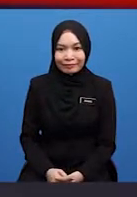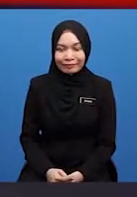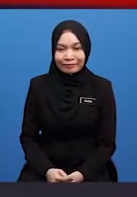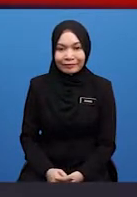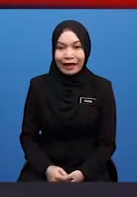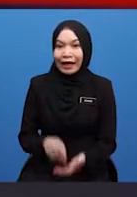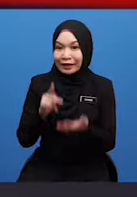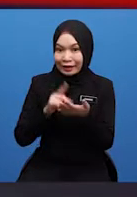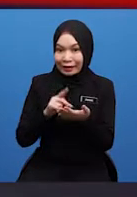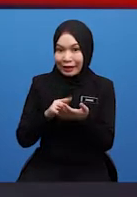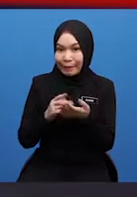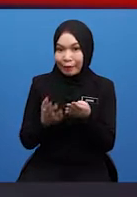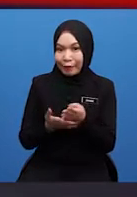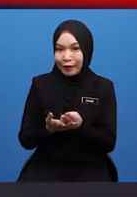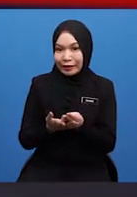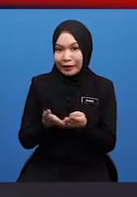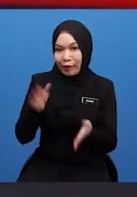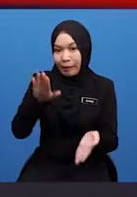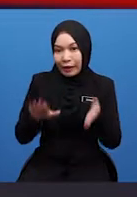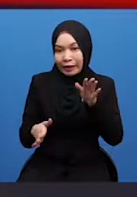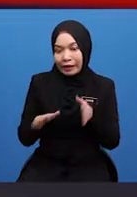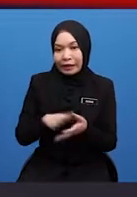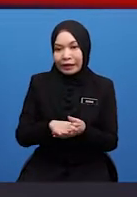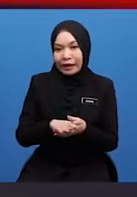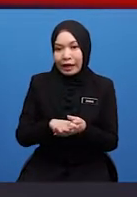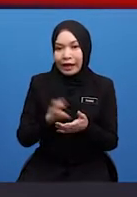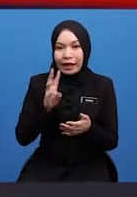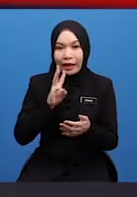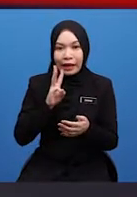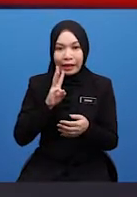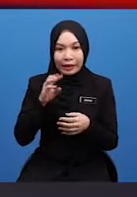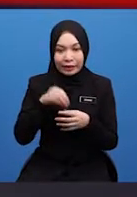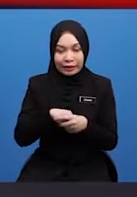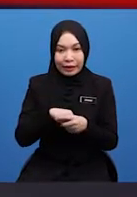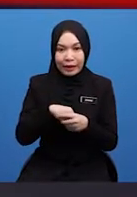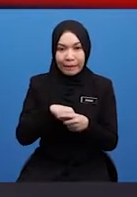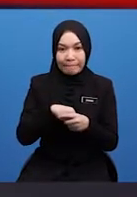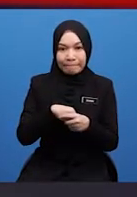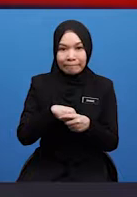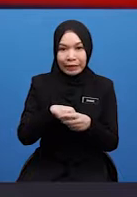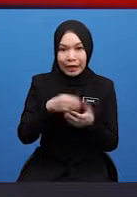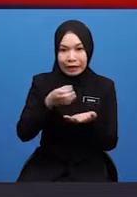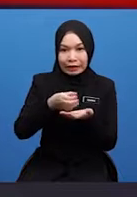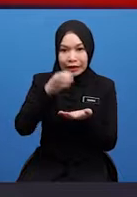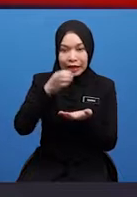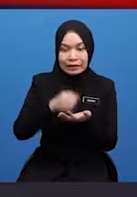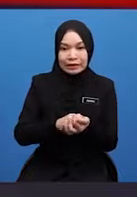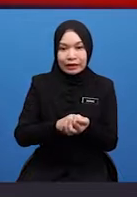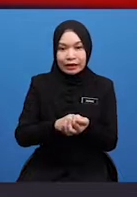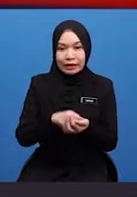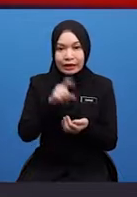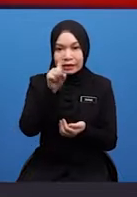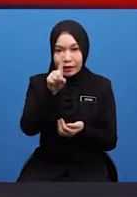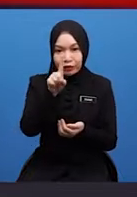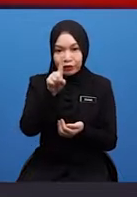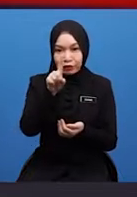Kadar banding sukatan air yang terdapat dalam gelas ialah 1:2, iaitu satu